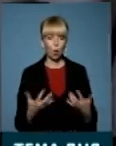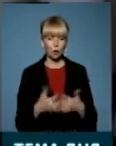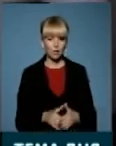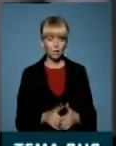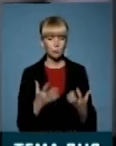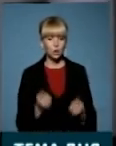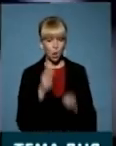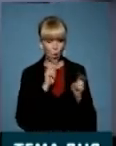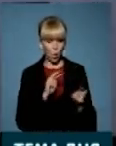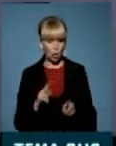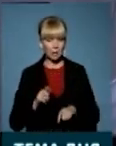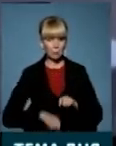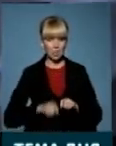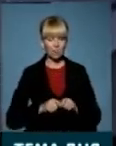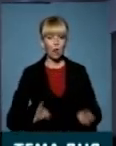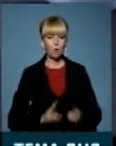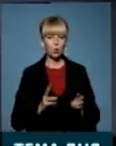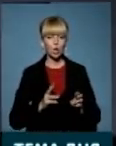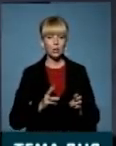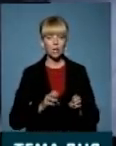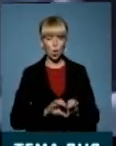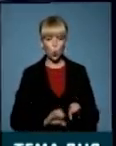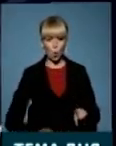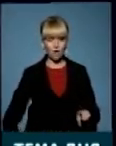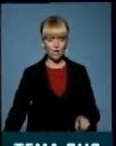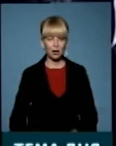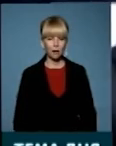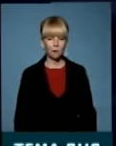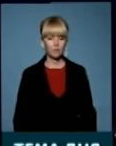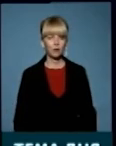А ще оглядають та перевіряють пожежні рукави.